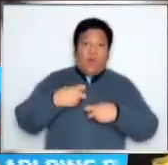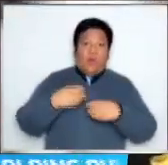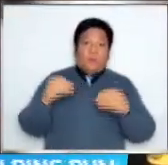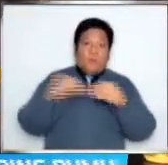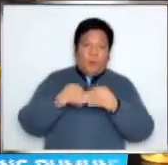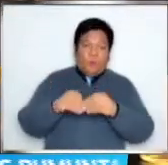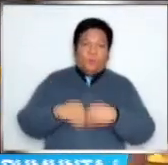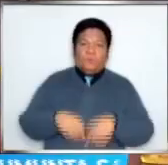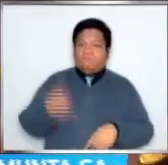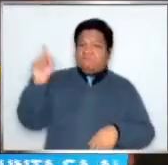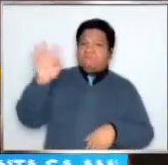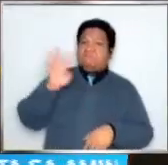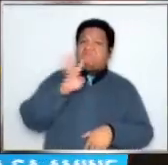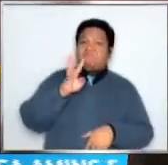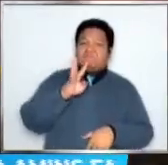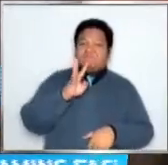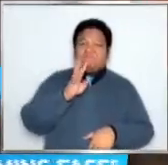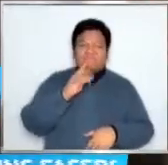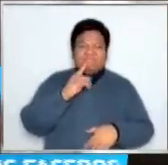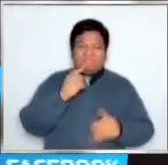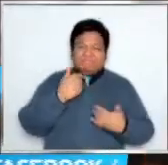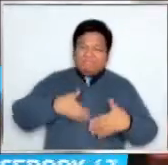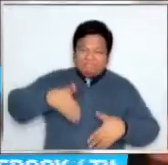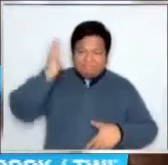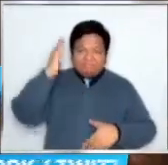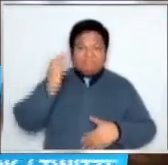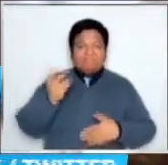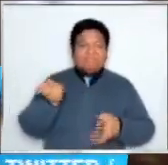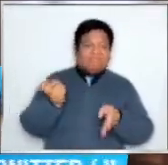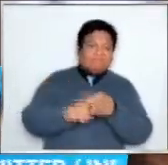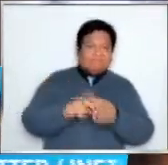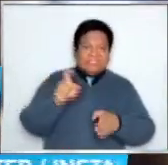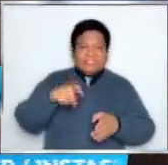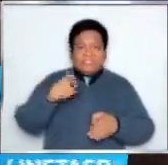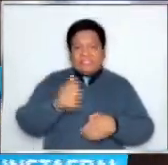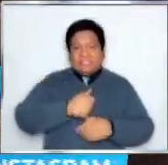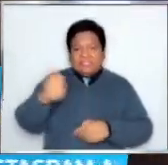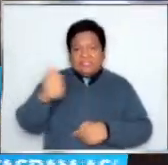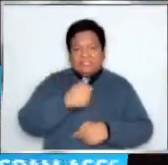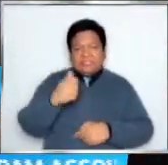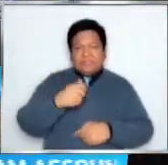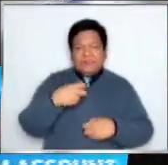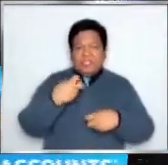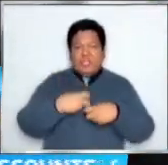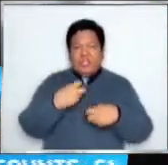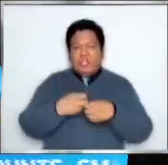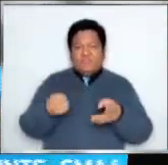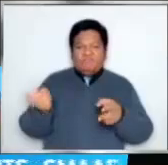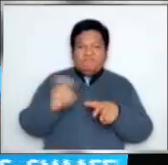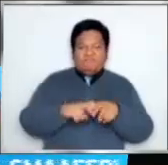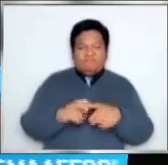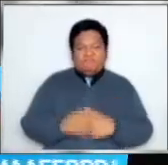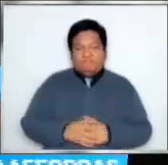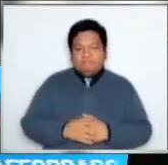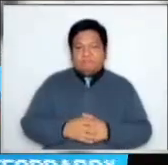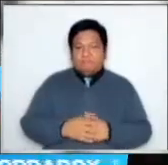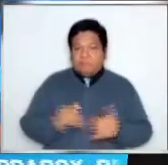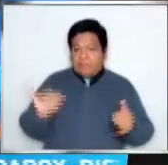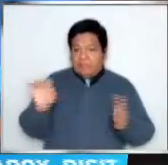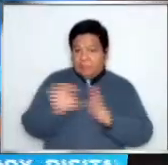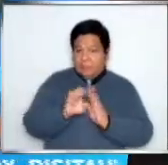kasi konti lang bumabiyahe. Yun nga ma'am, mahirap din sumakay. Katulad dito ngayon ma'am,